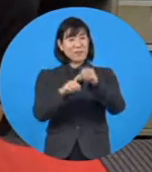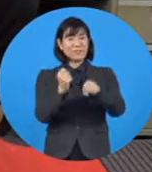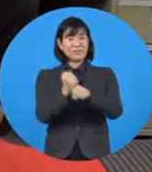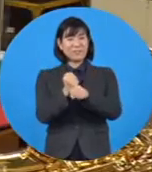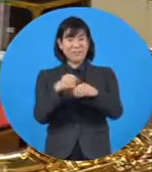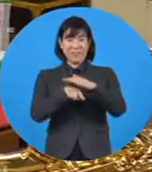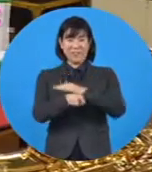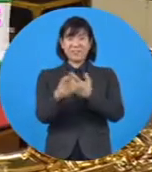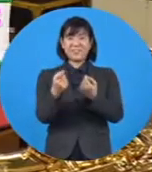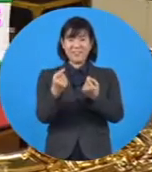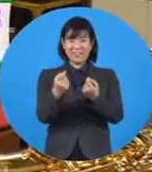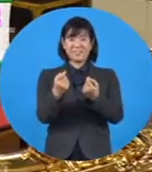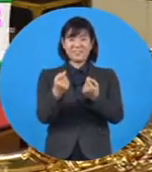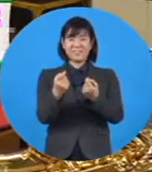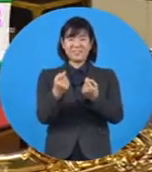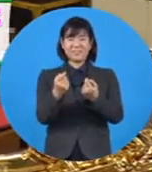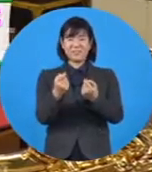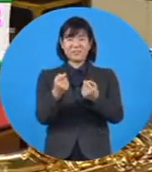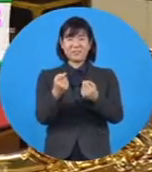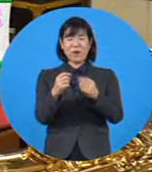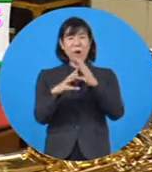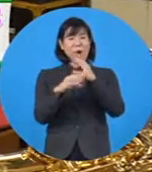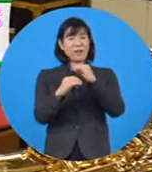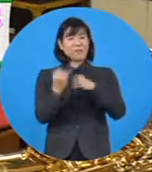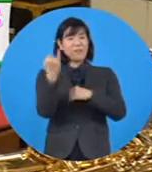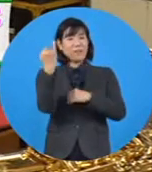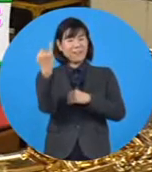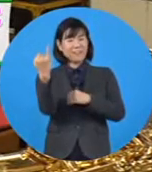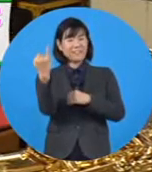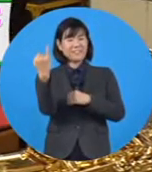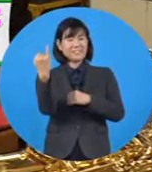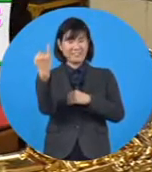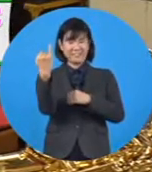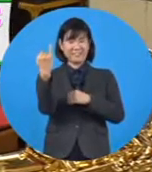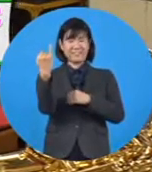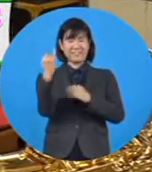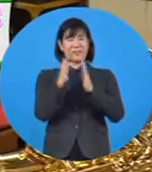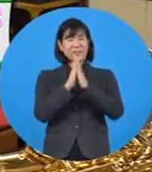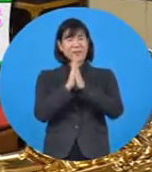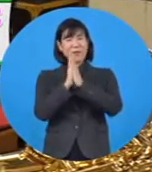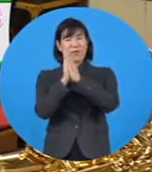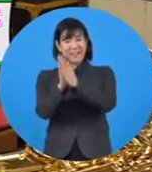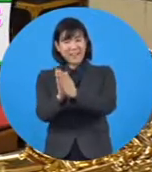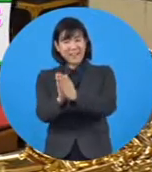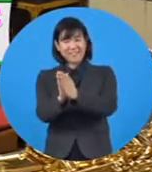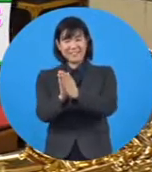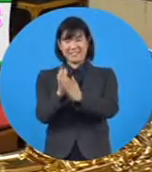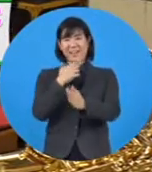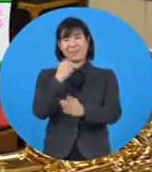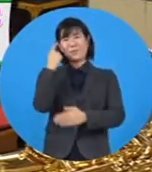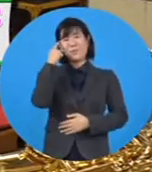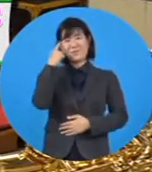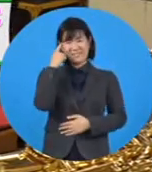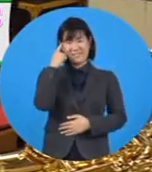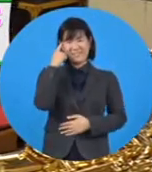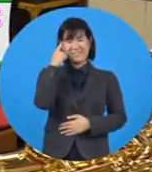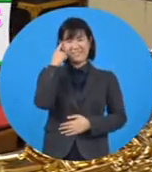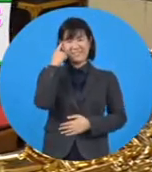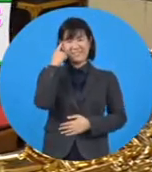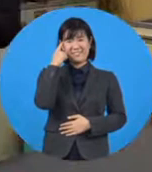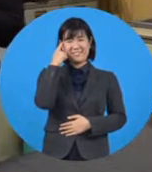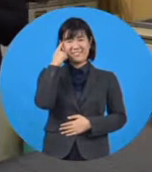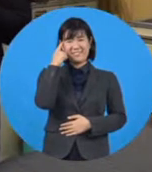です。 プロの演奏家はこのマウスピースをどう感じているのでしょう。演奏してもらいました。